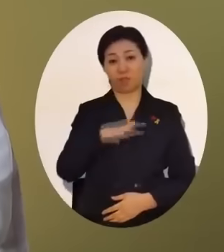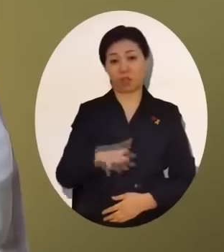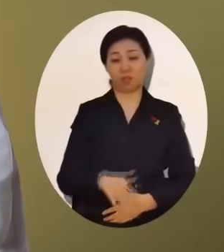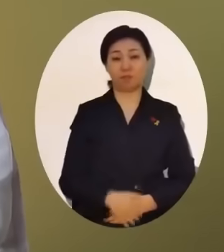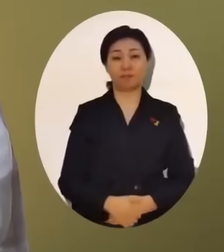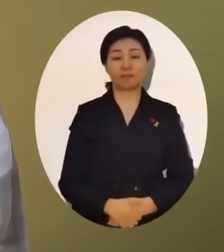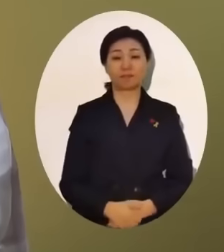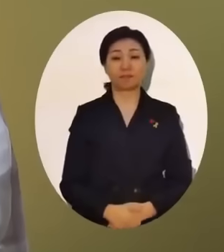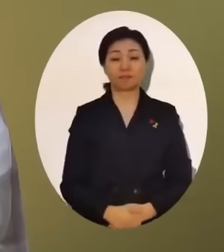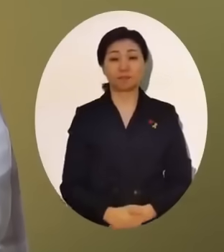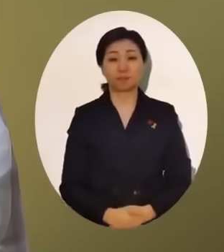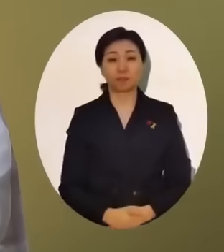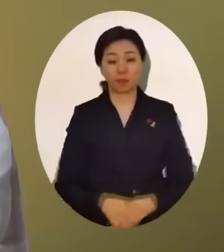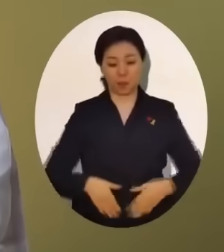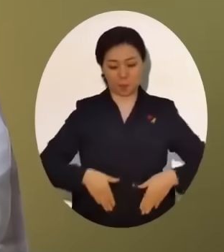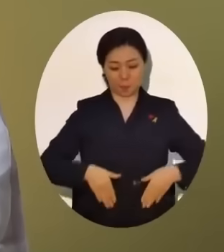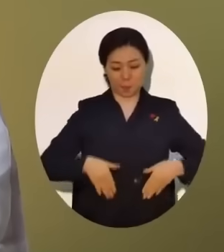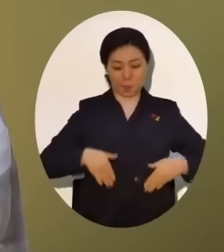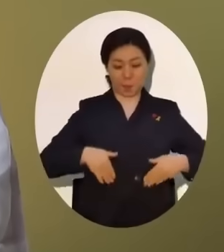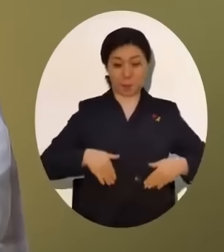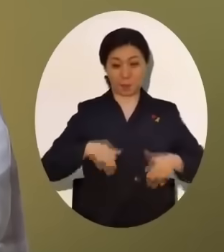보면, 봄에